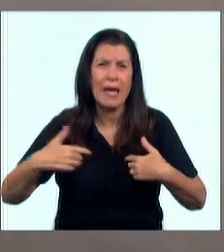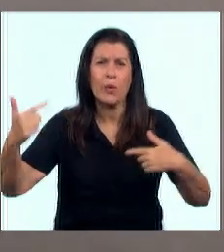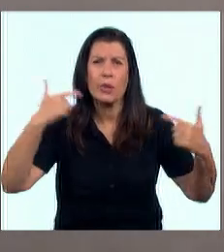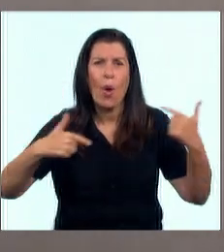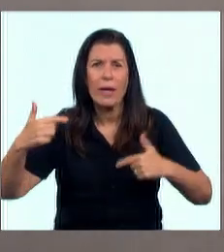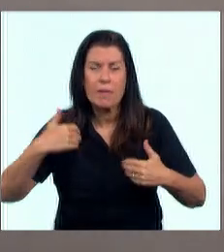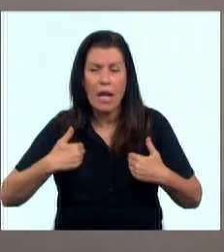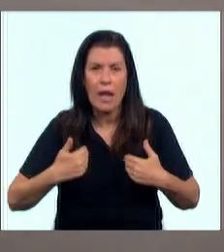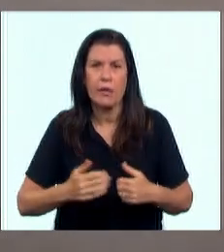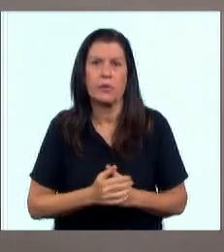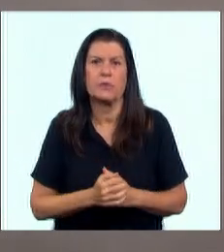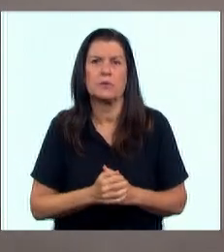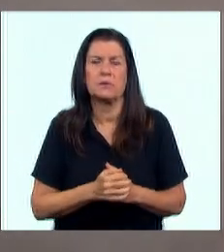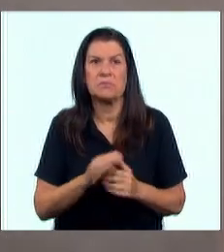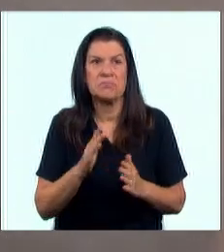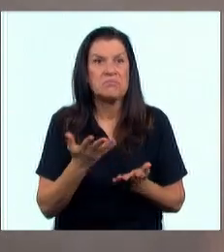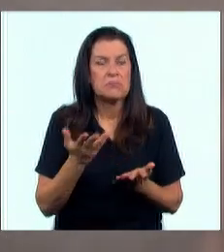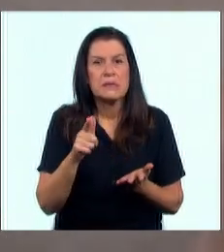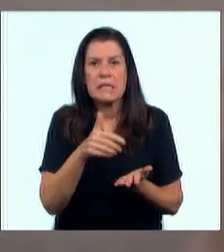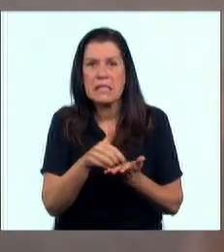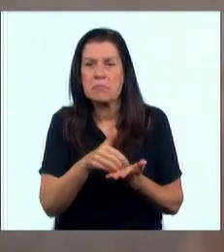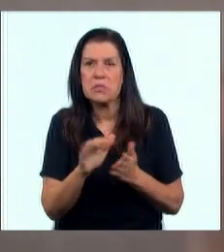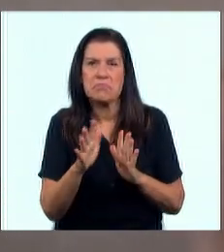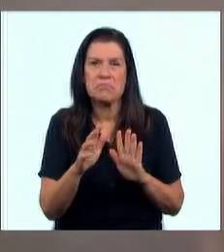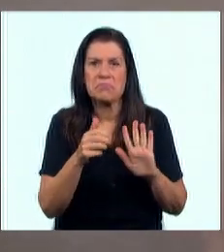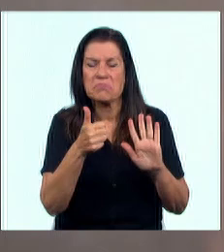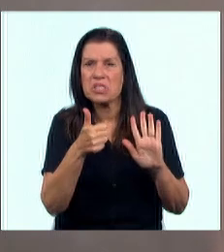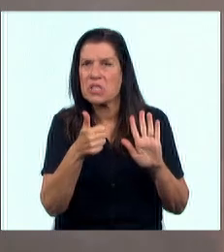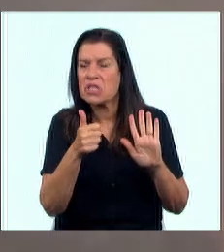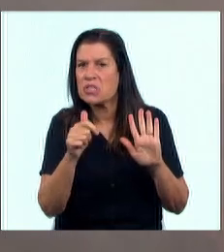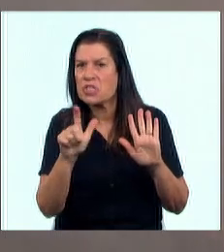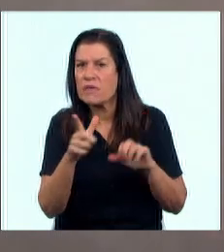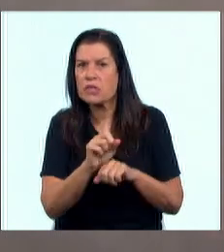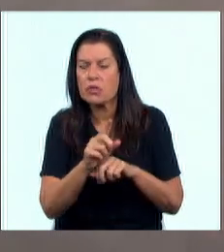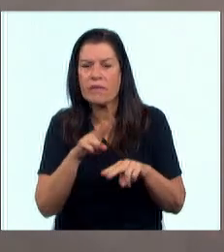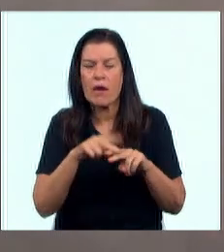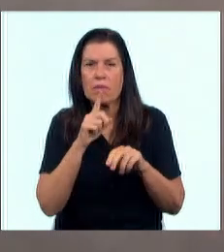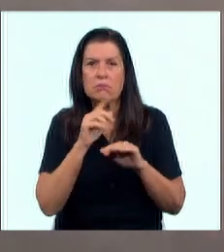וזה נמשך אולי 6-7 שניות, אני שומע שקט מוחלט,